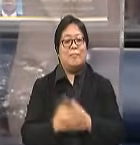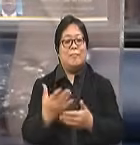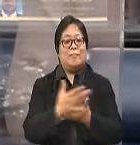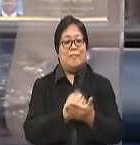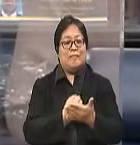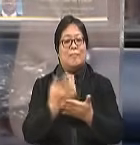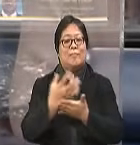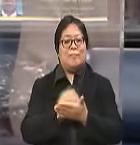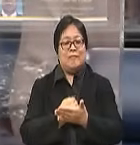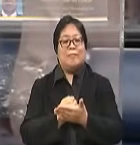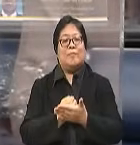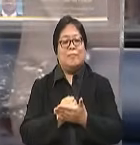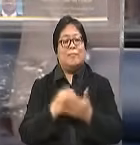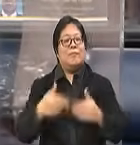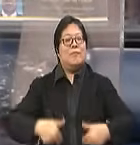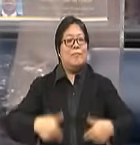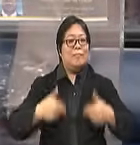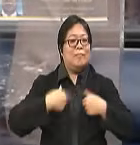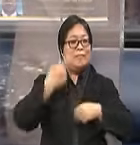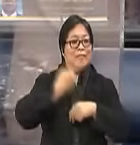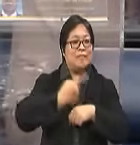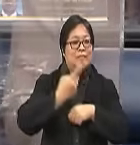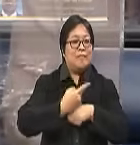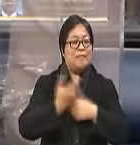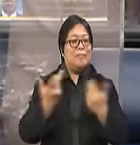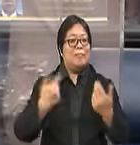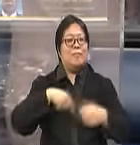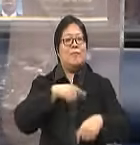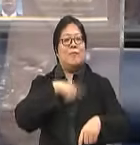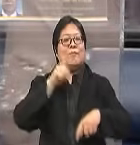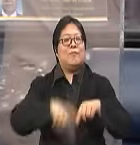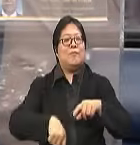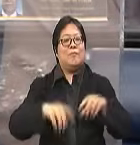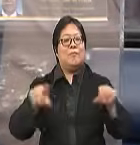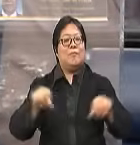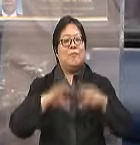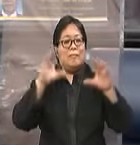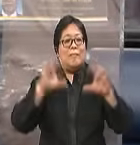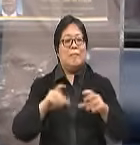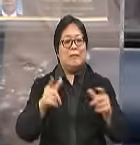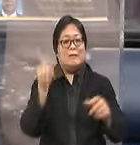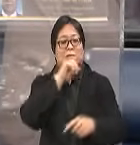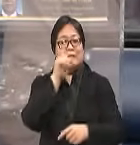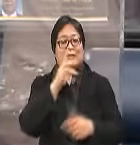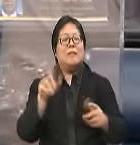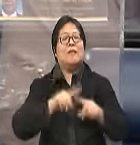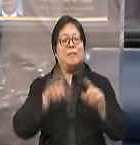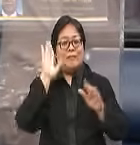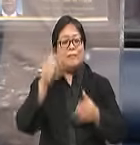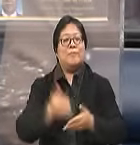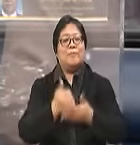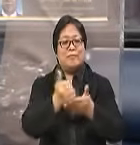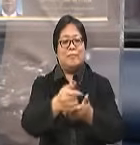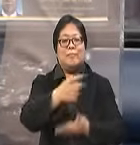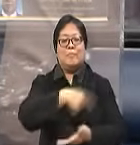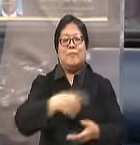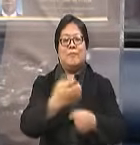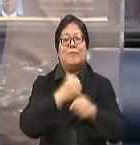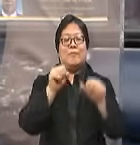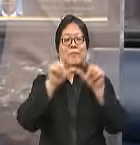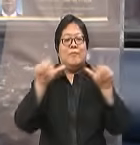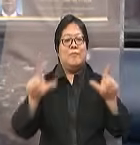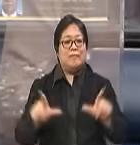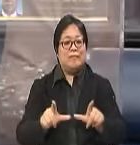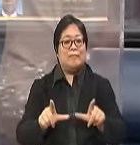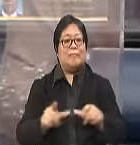hasil pendapat untuk dipenuhi kehidupan seharian Jadi tidak boleh mengambil langkah-langkah indrasti Insyaallah kita akan bantu mereka untuk mendapatkan pesugihan